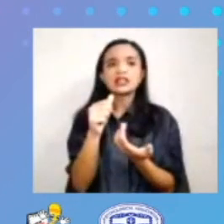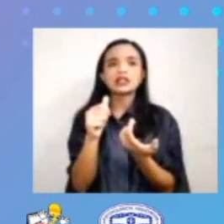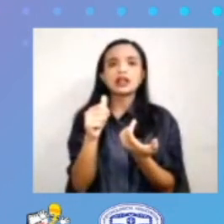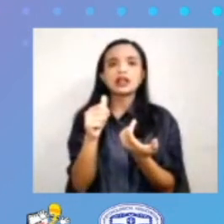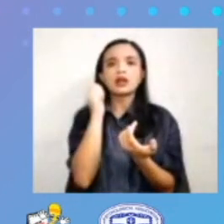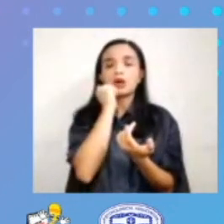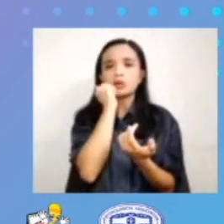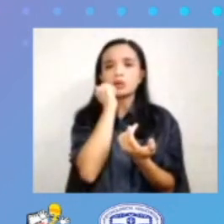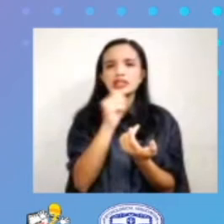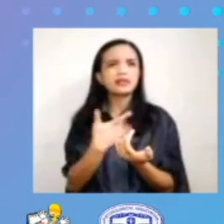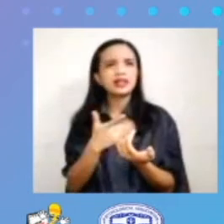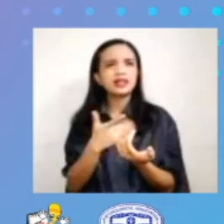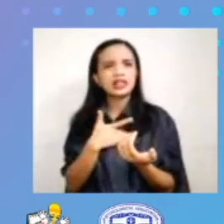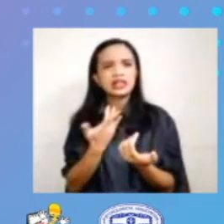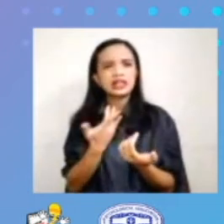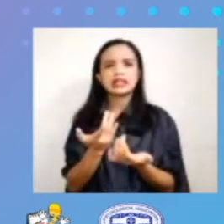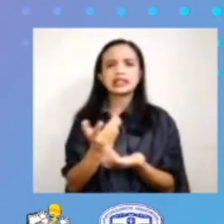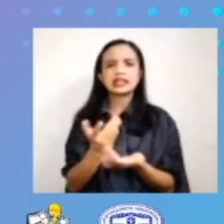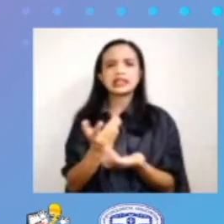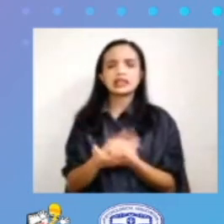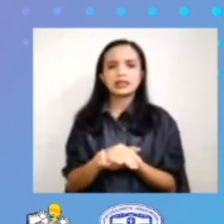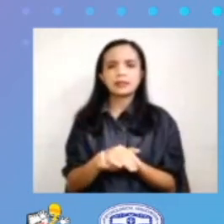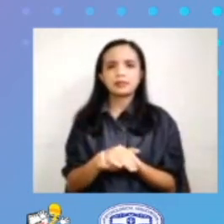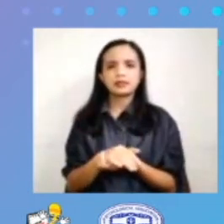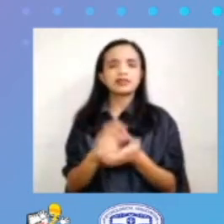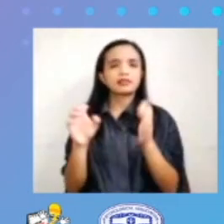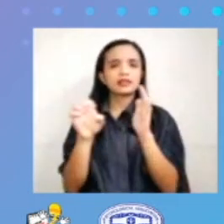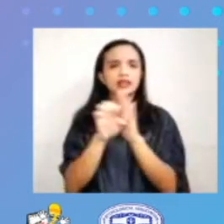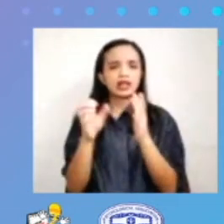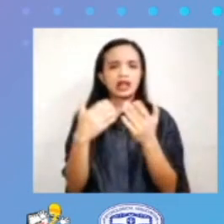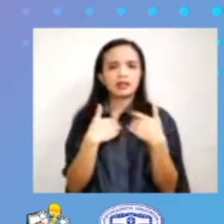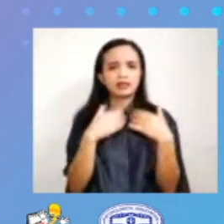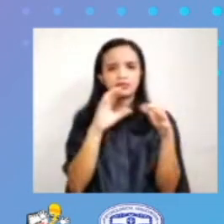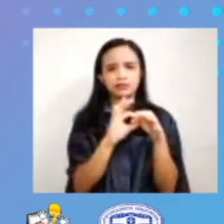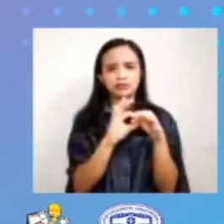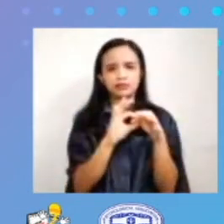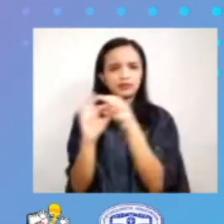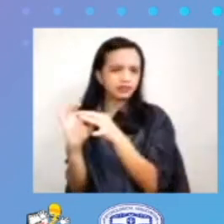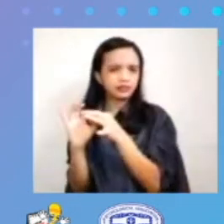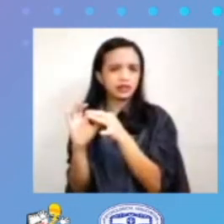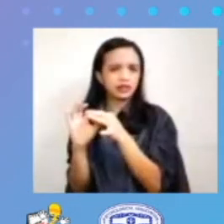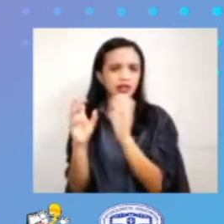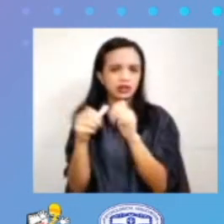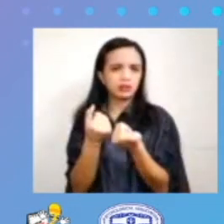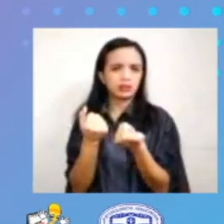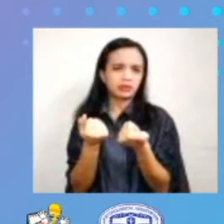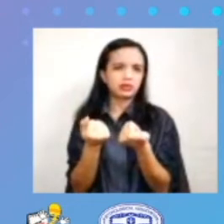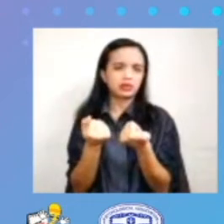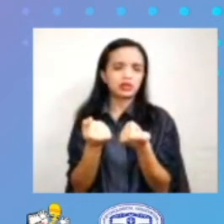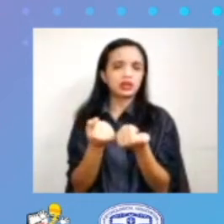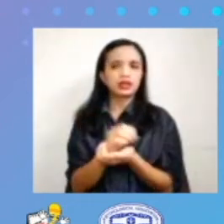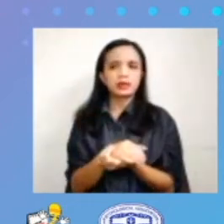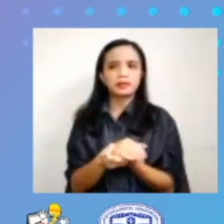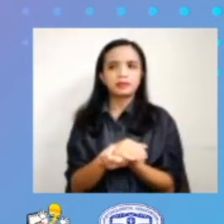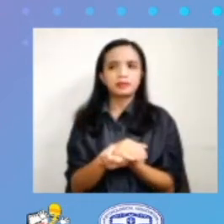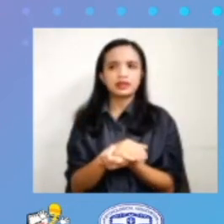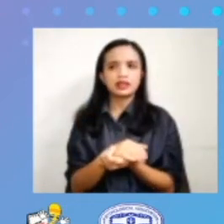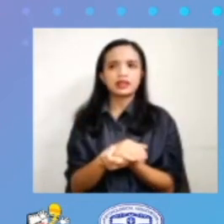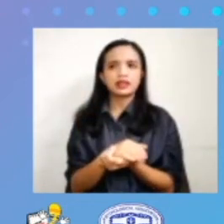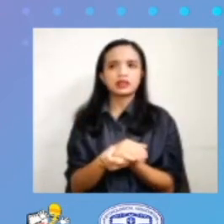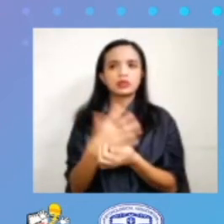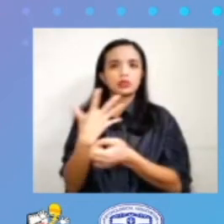Because of the depletion of serotonin. No? Hindi nagsisecrete ng serotonin si brain, pati yung oxytocin.